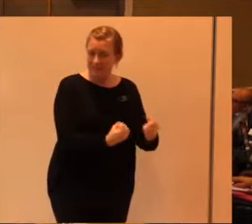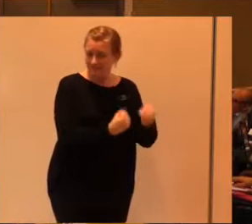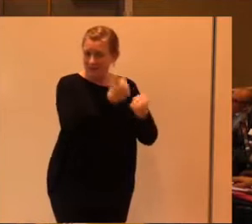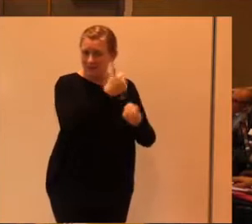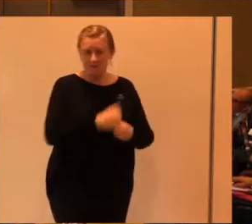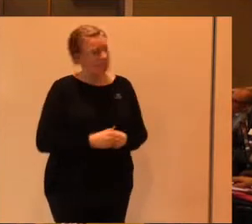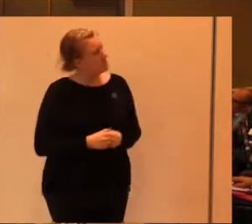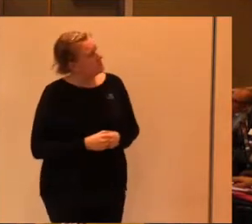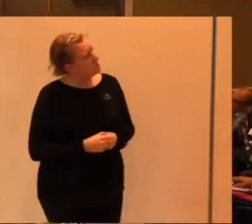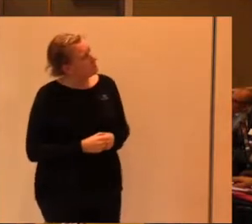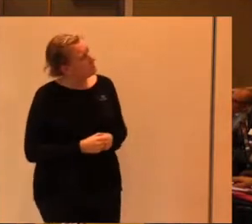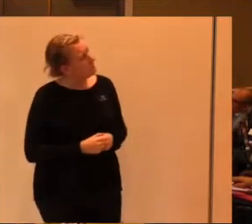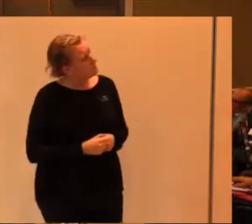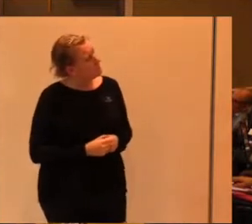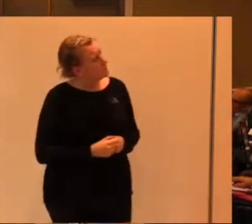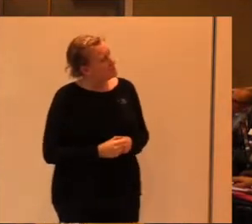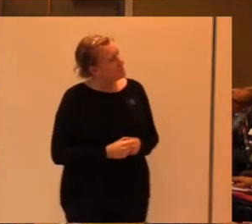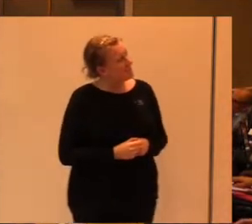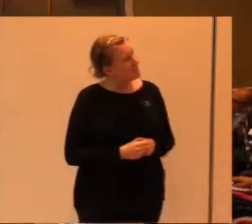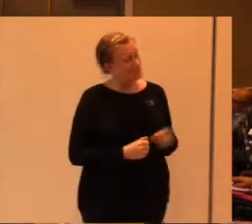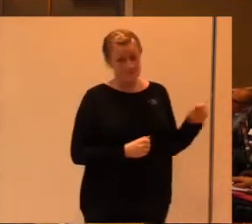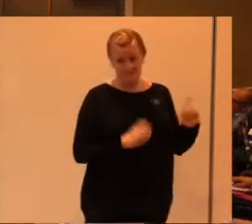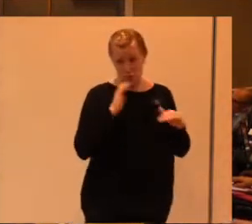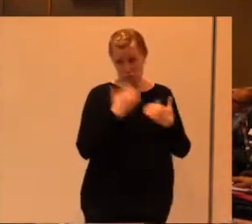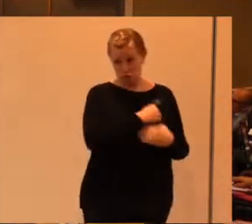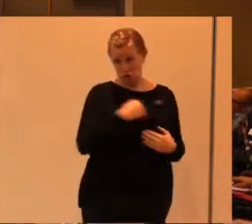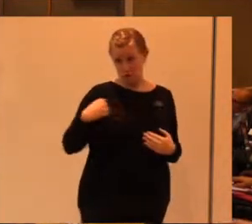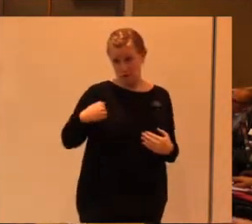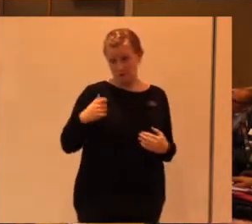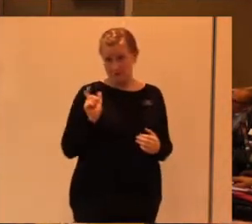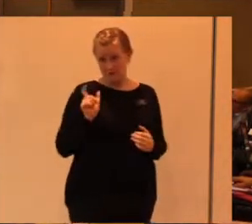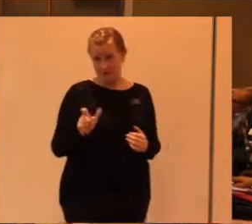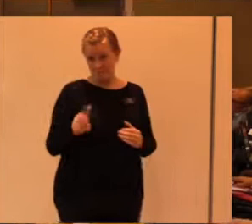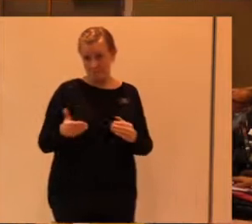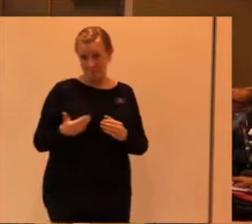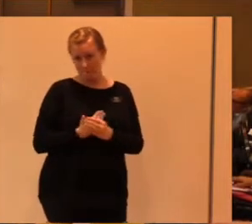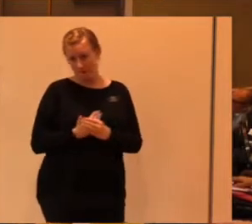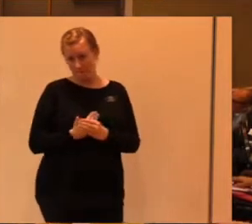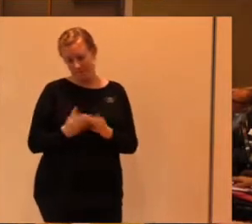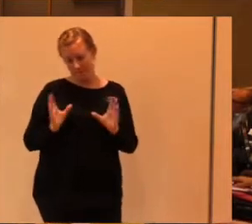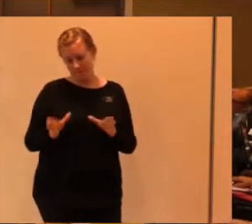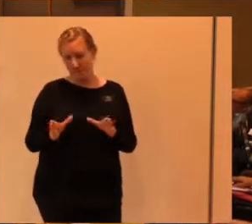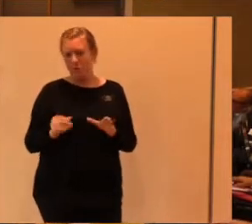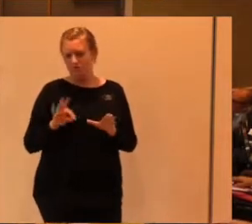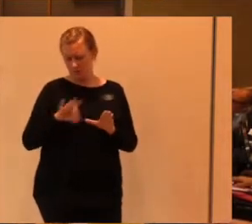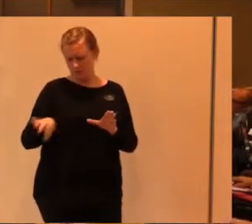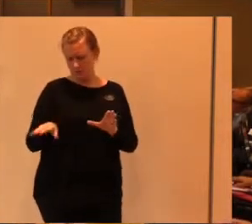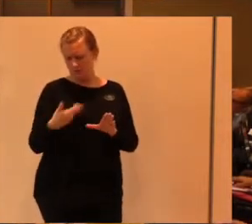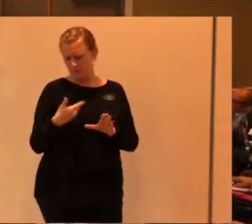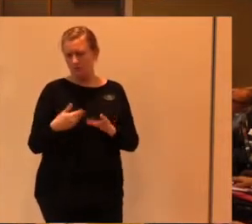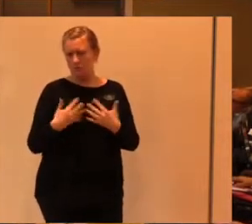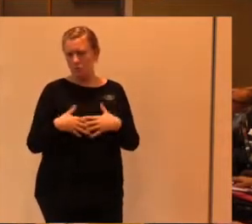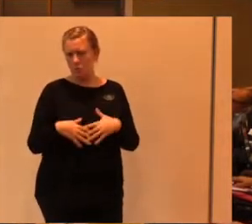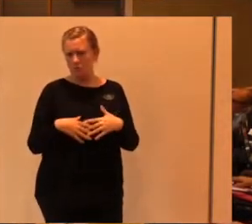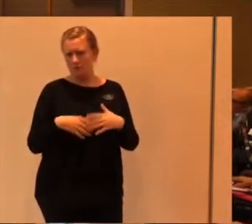här, bara lite som på kul grej. Tänk om det här är från Socialstyrelsens termbank då. Tänk om vi strök det där som en funktionsnedsättning